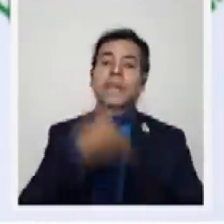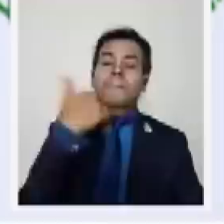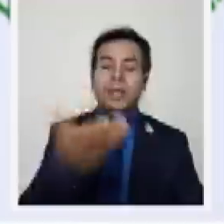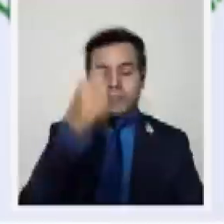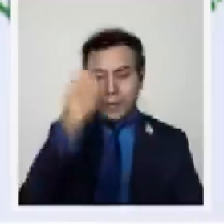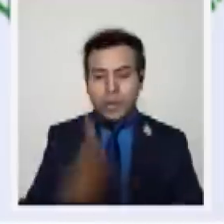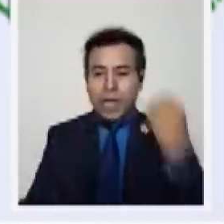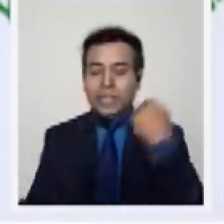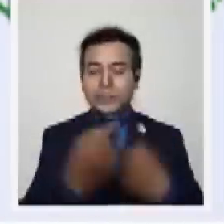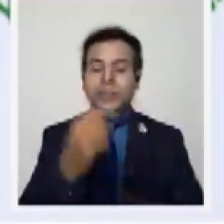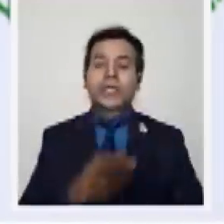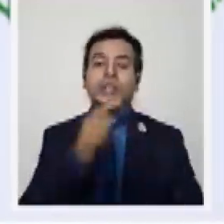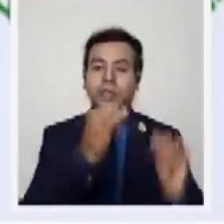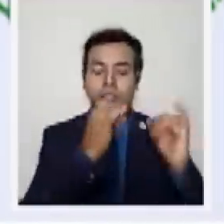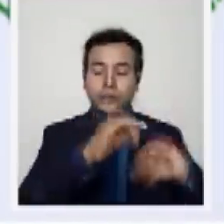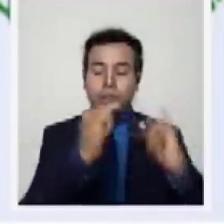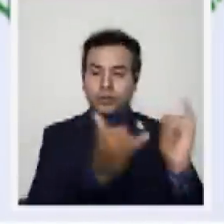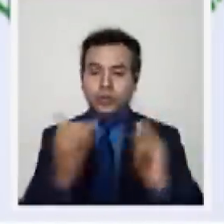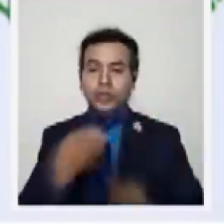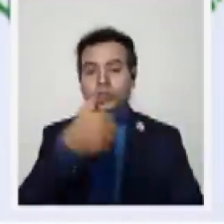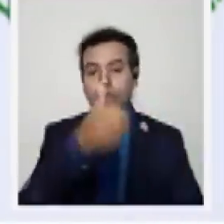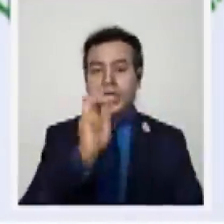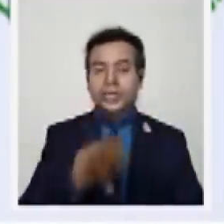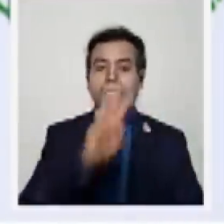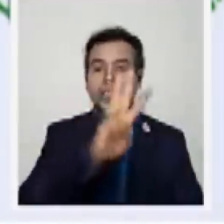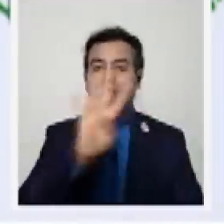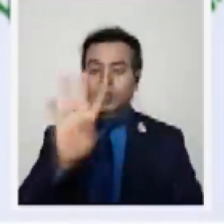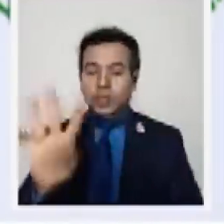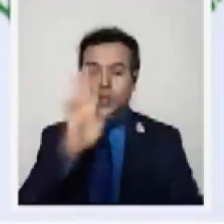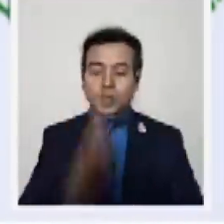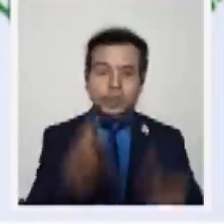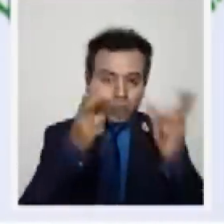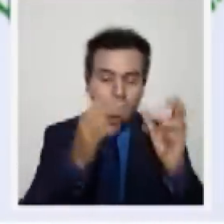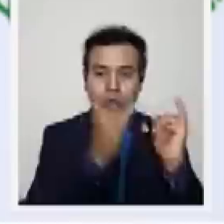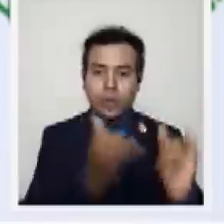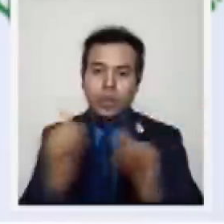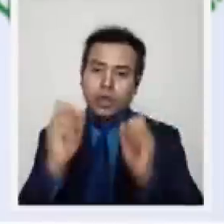13,284টি, ঢাকা মহানগরীতে 7,250টি, ঢাকা সিটির বাইরে বিভিন্ন হাসপাতালে